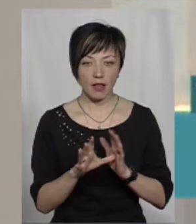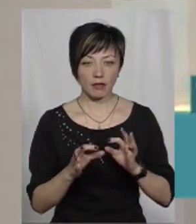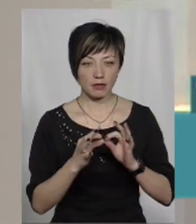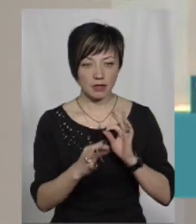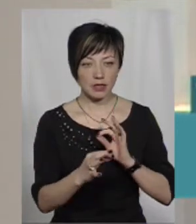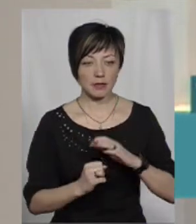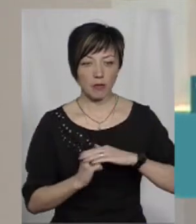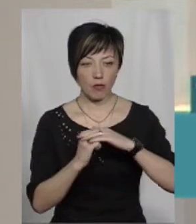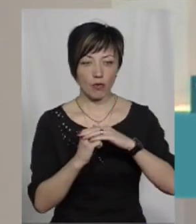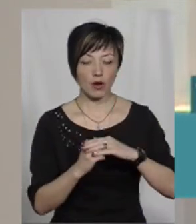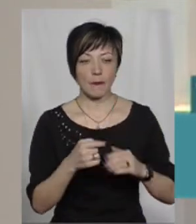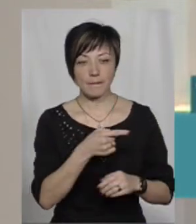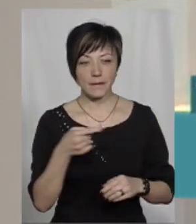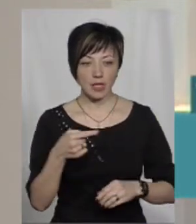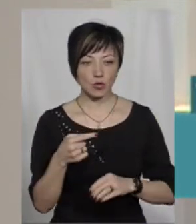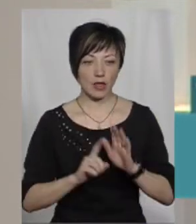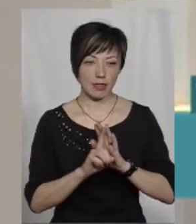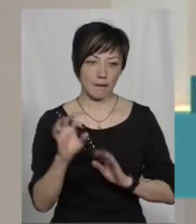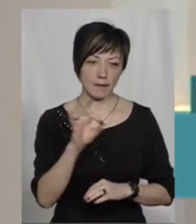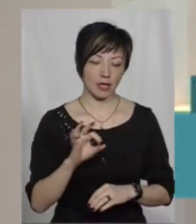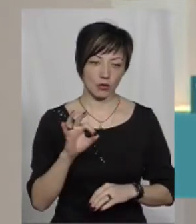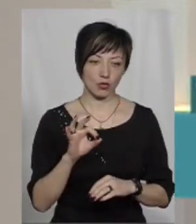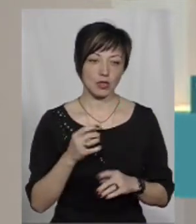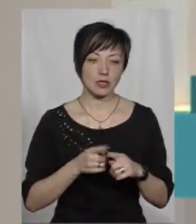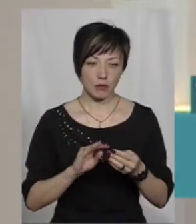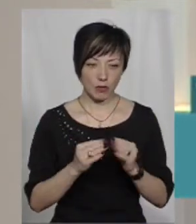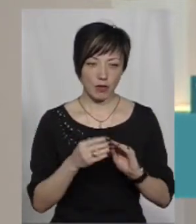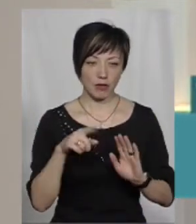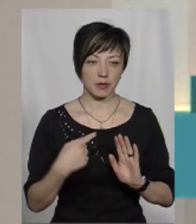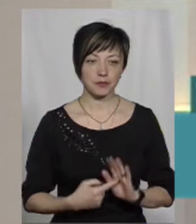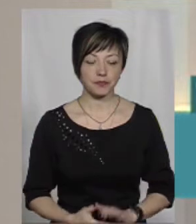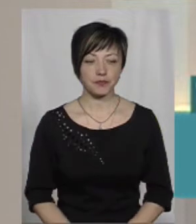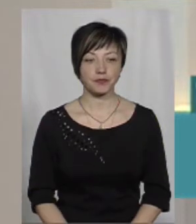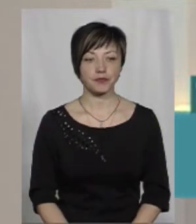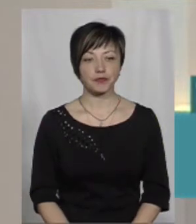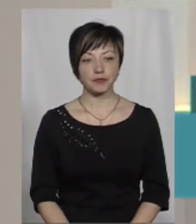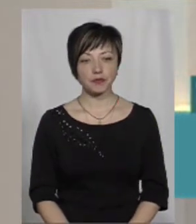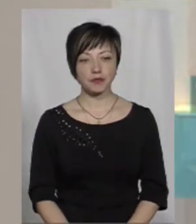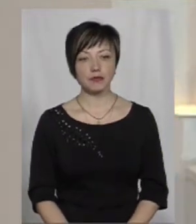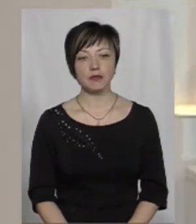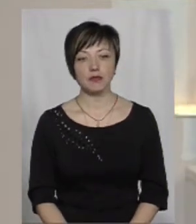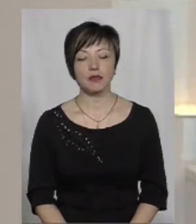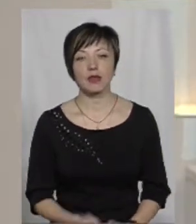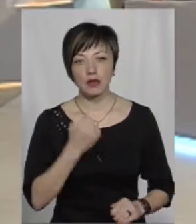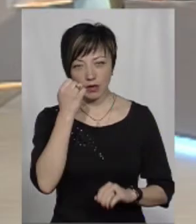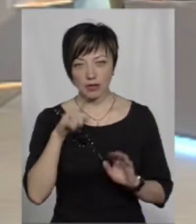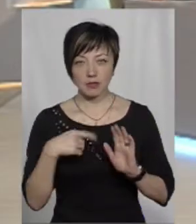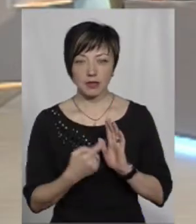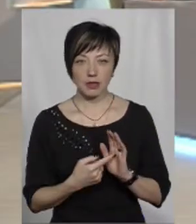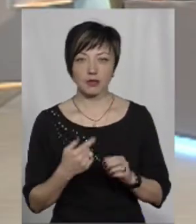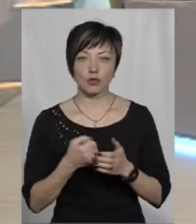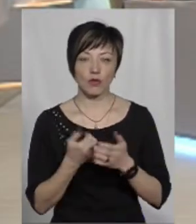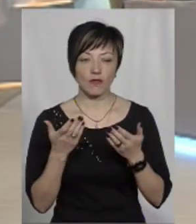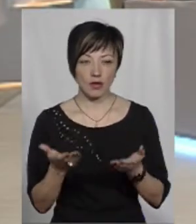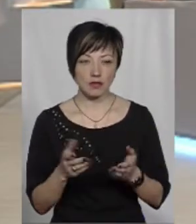опори передач в зимовий період з мінусову температуру? І це проблема. Дякую вам за запитання. Пане Сергію,